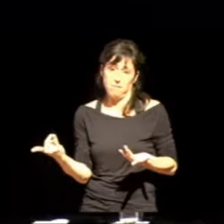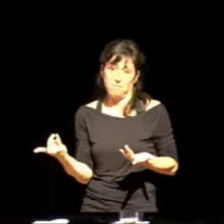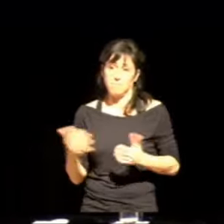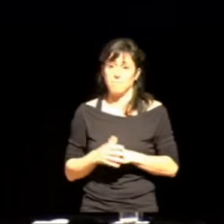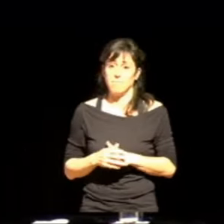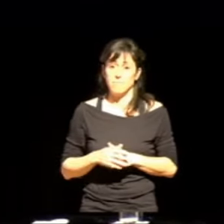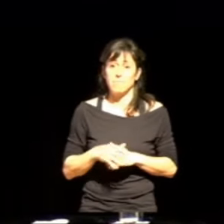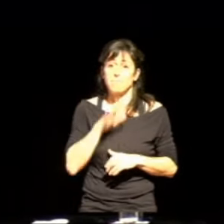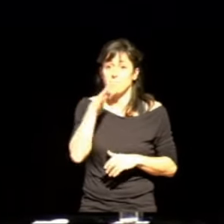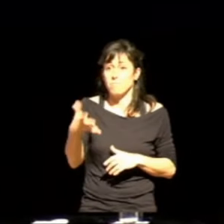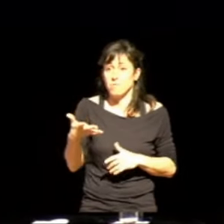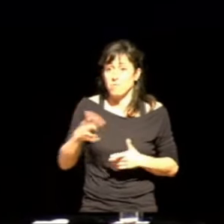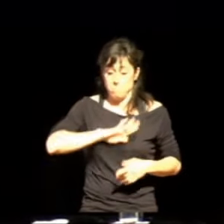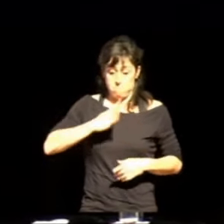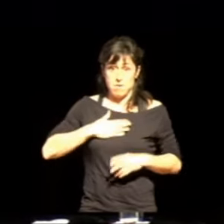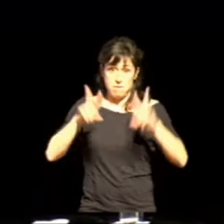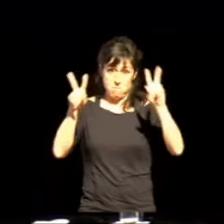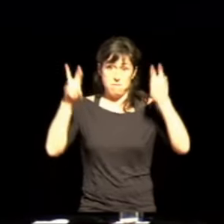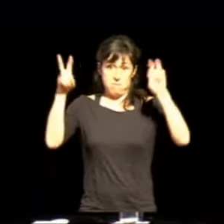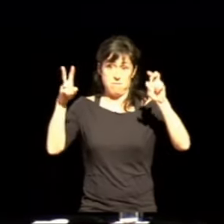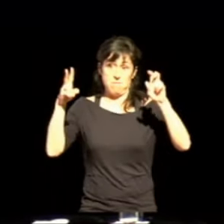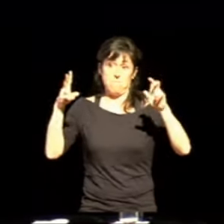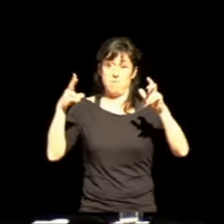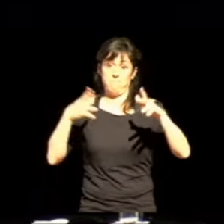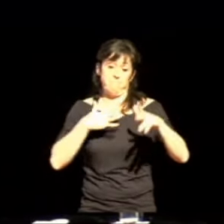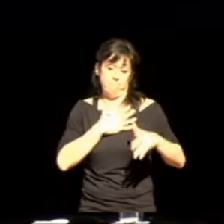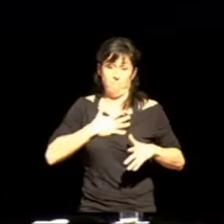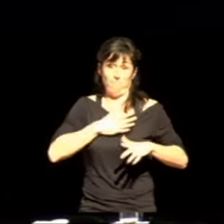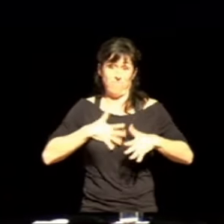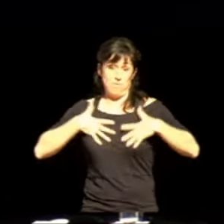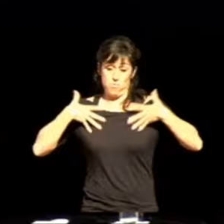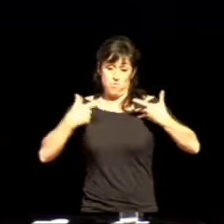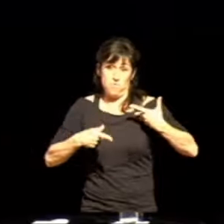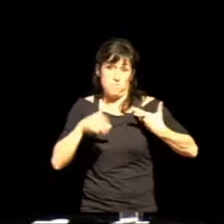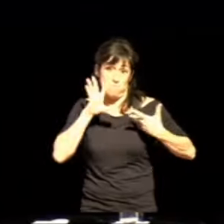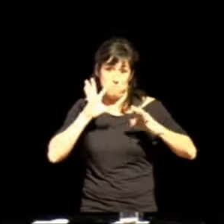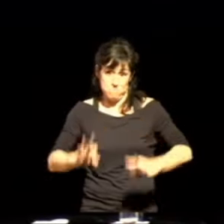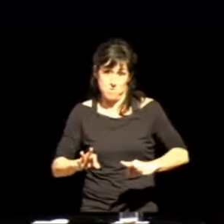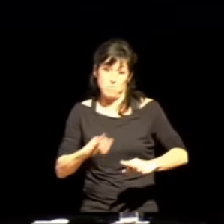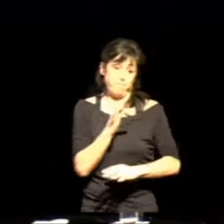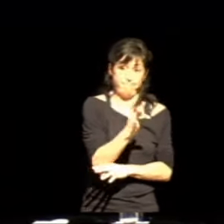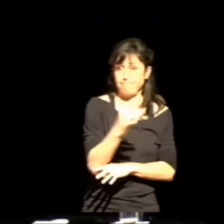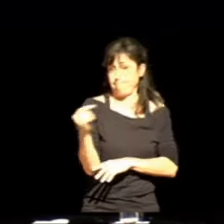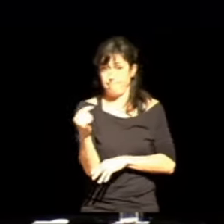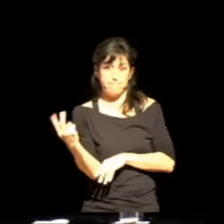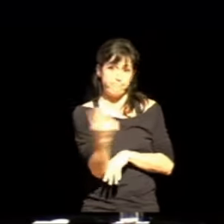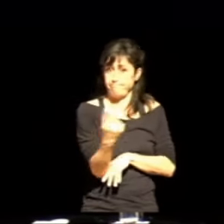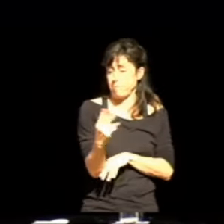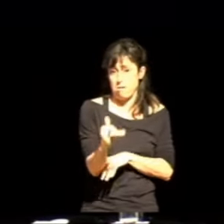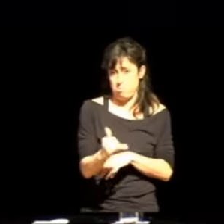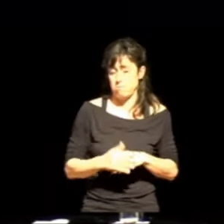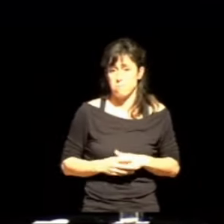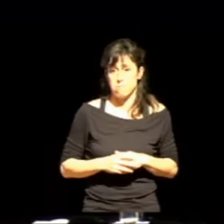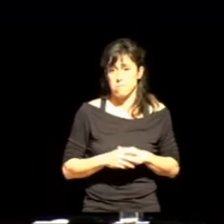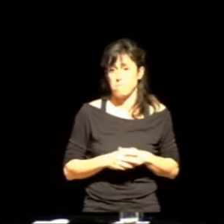ongizate emozionalarekin berdin ikusiko du, gertatzen dela, bai? Ongizate emozionala alderdi positibori, baina gero badauka